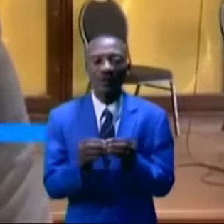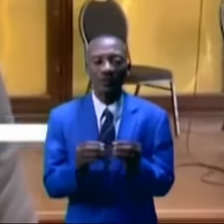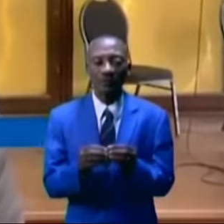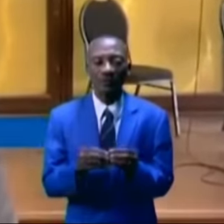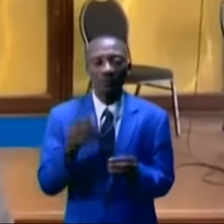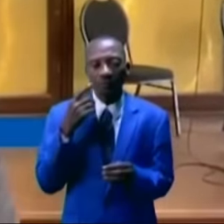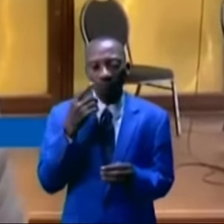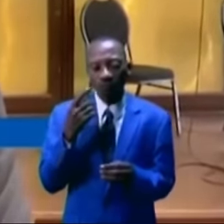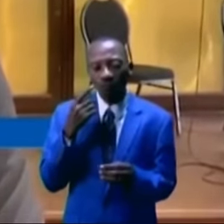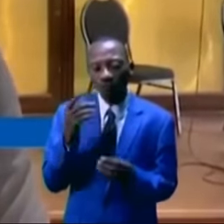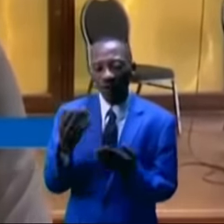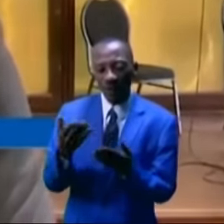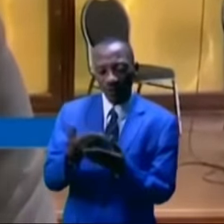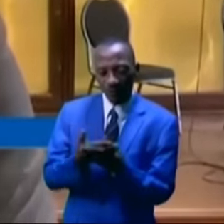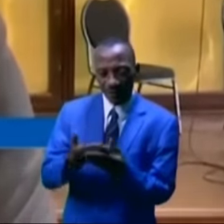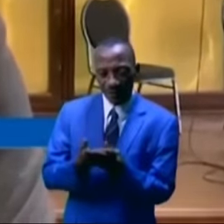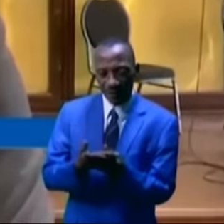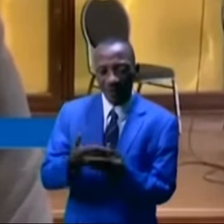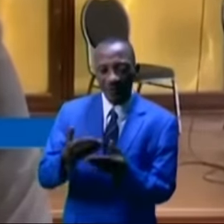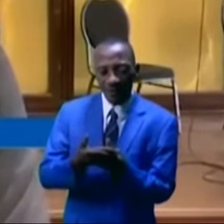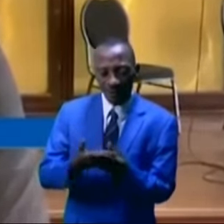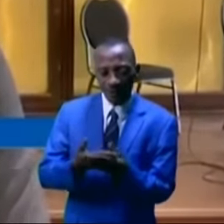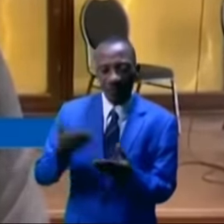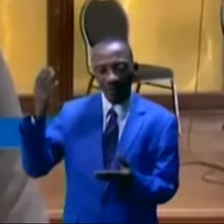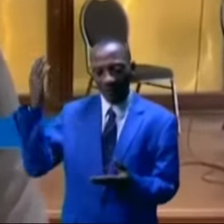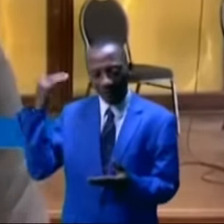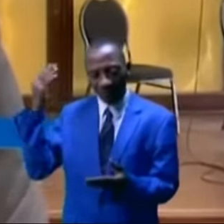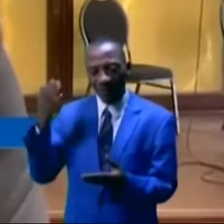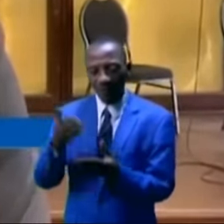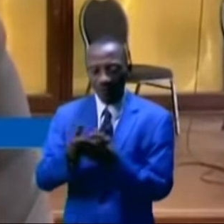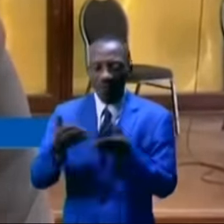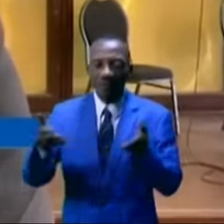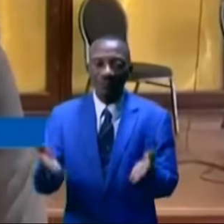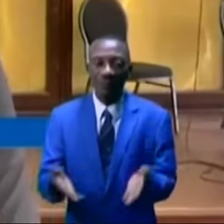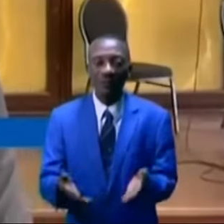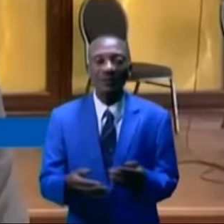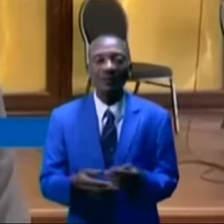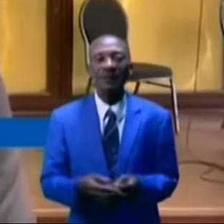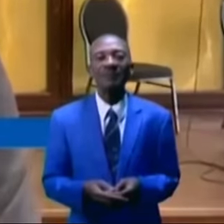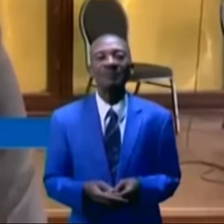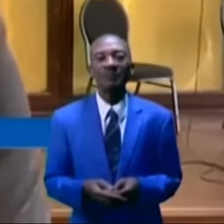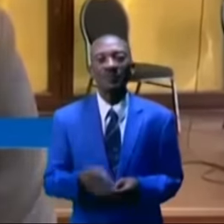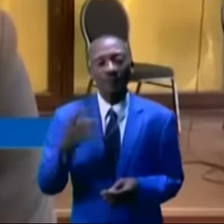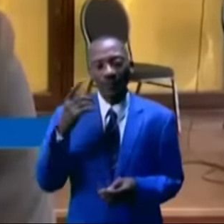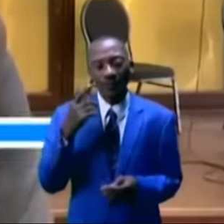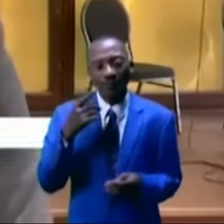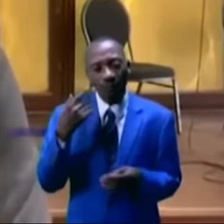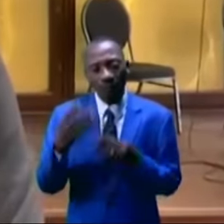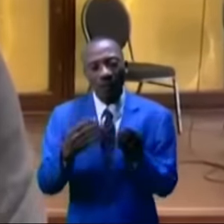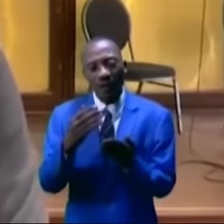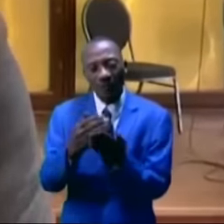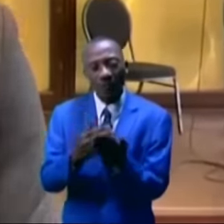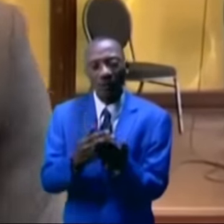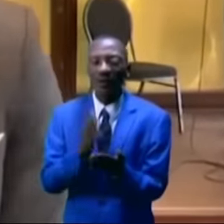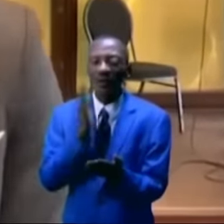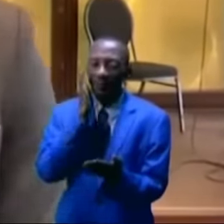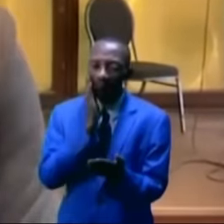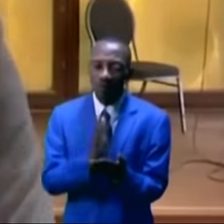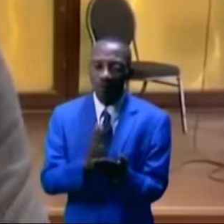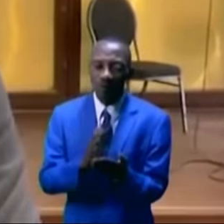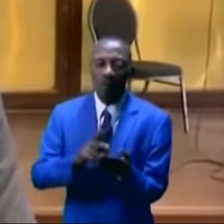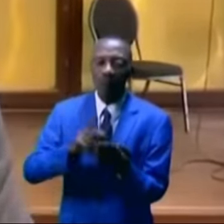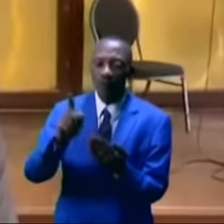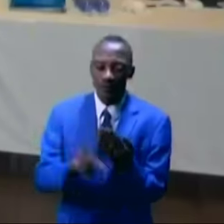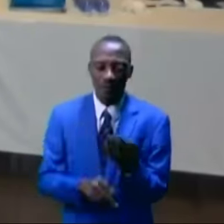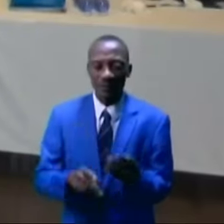reflet vraiment de toutes les informations telles que déclarées par les parties déclarantes avant qu'il puisse être soumis au comité exécutif, adopté